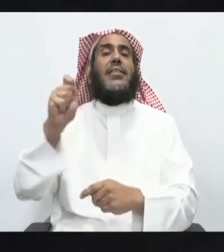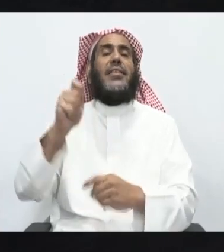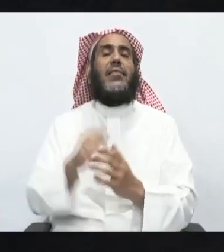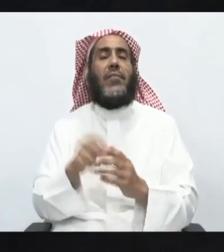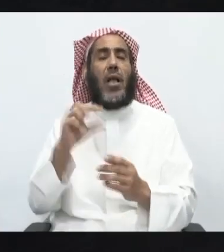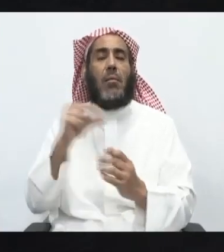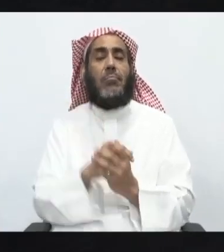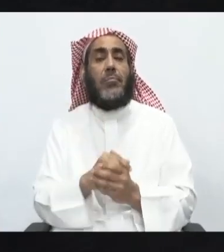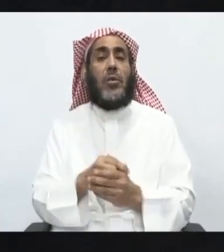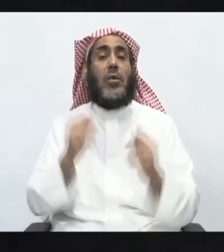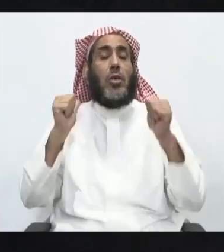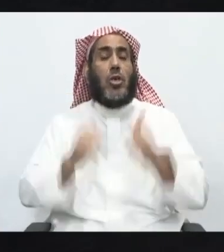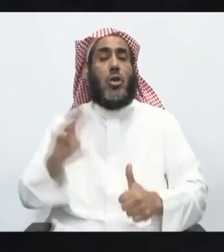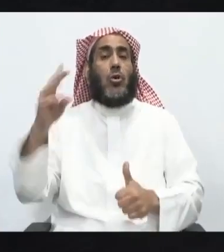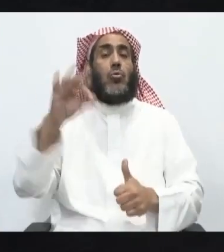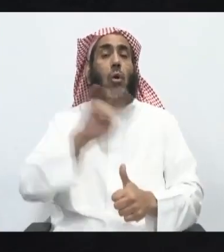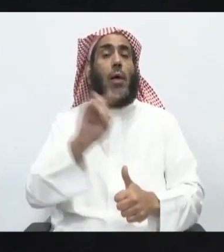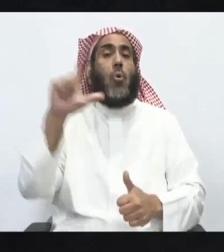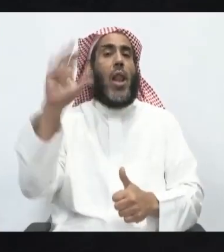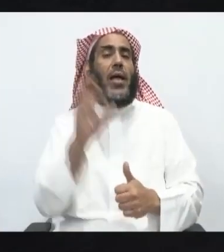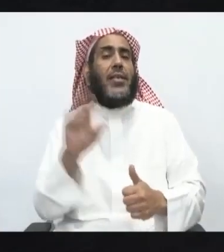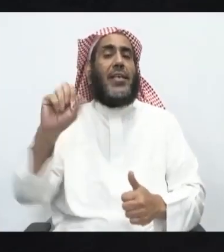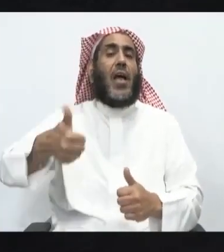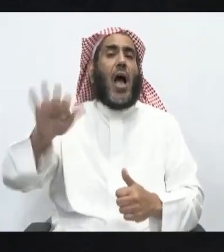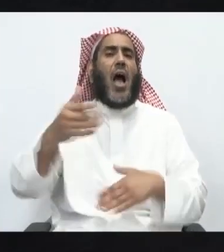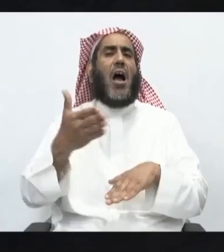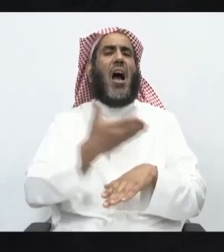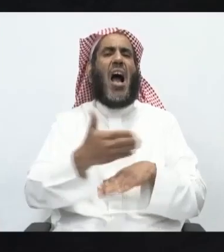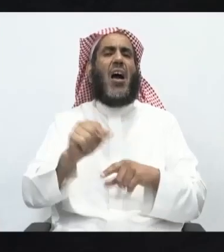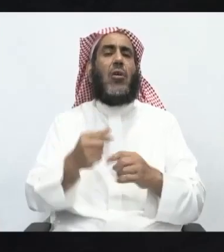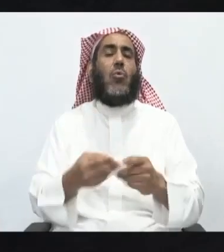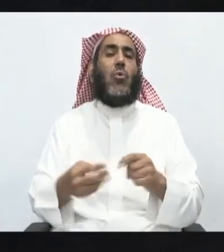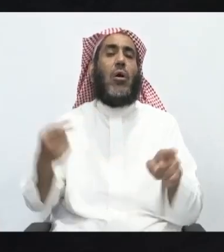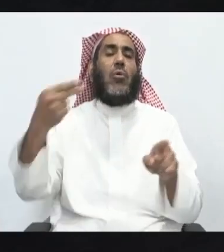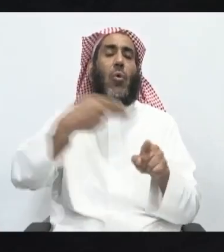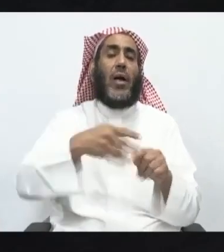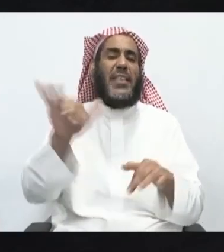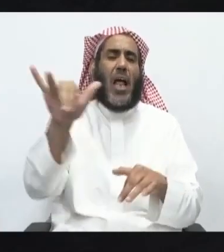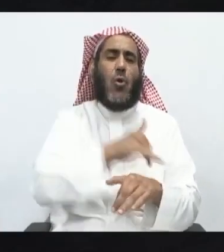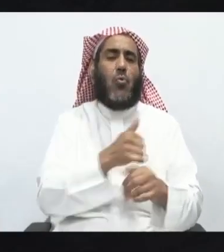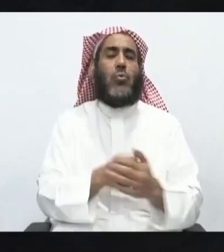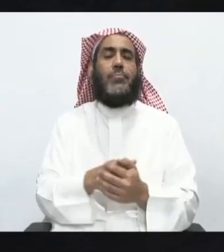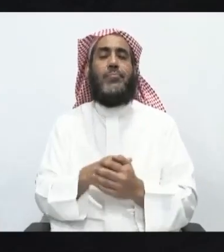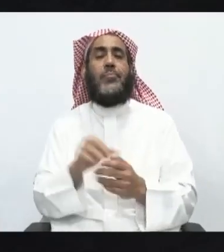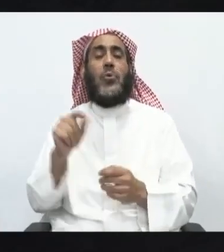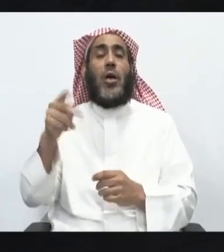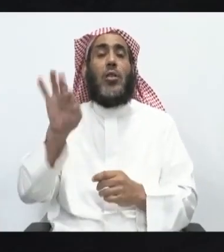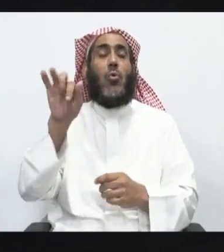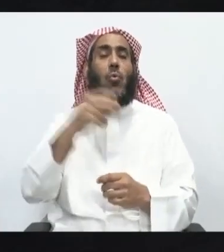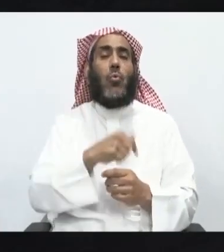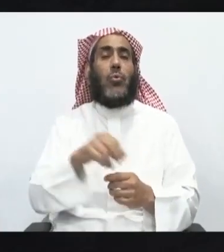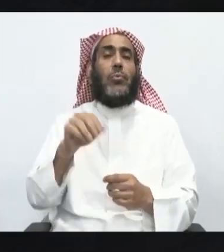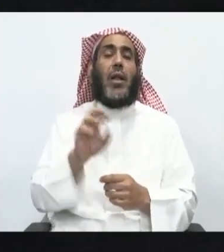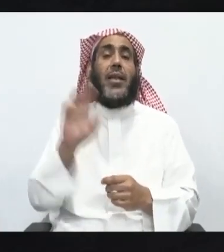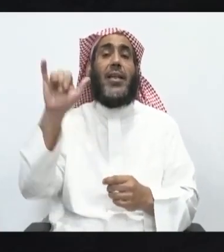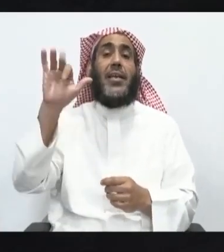الكلمه الطلاب لن يتاخروا عن الحضور لن يتاخروا عن الحضور